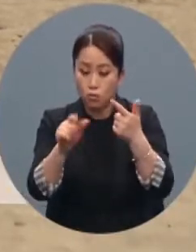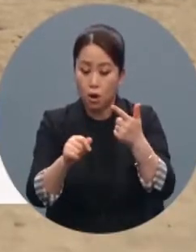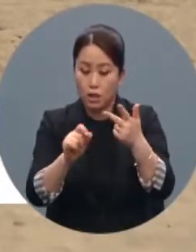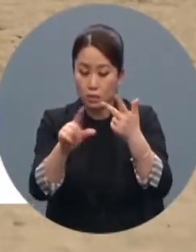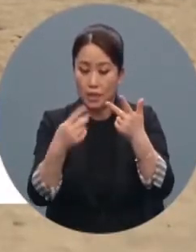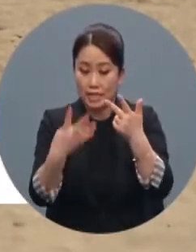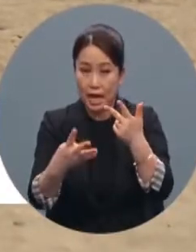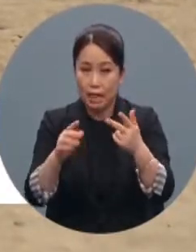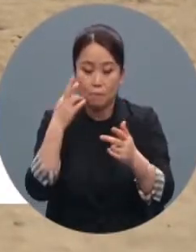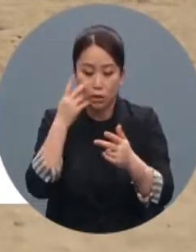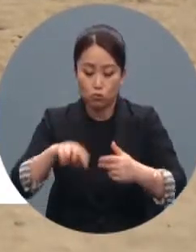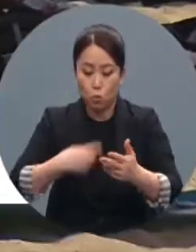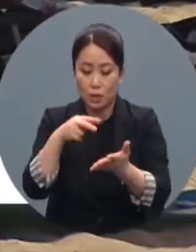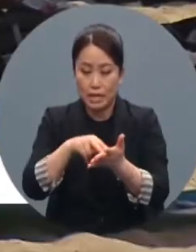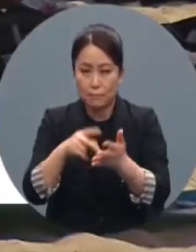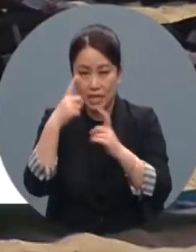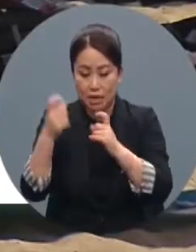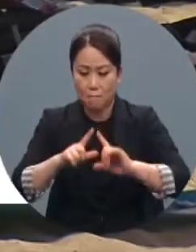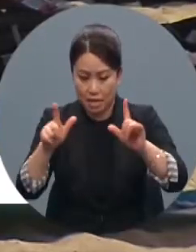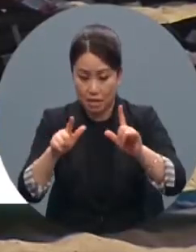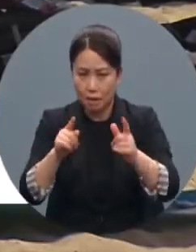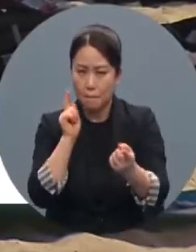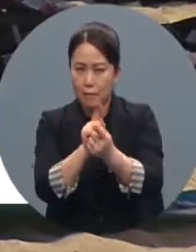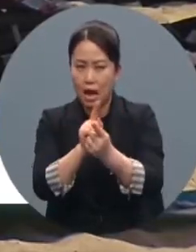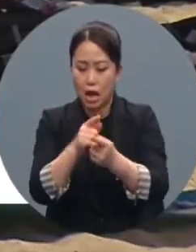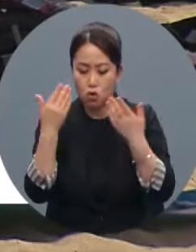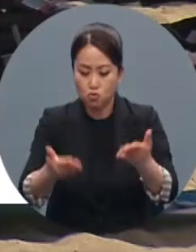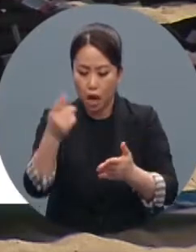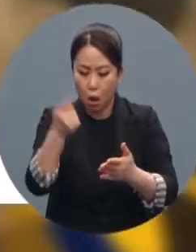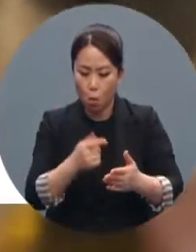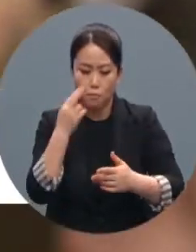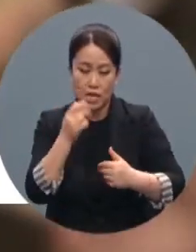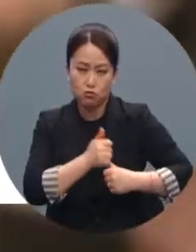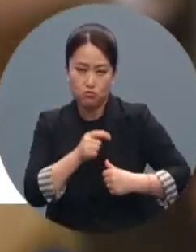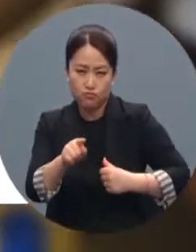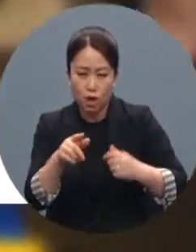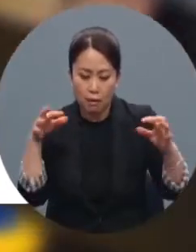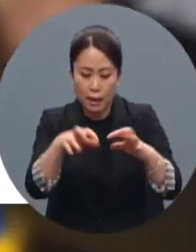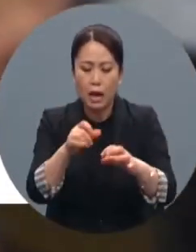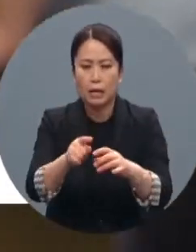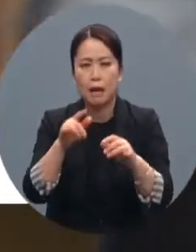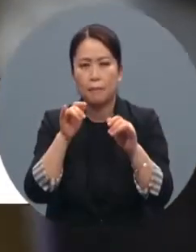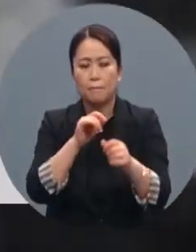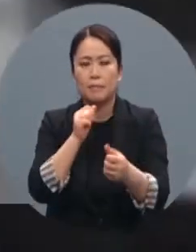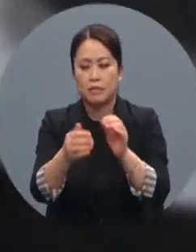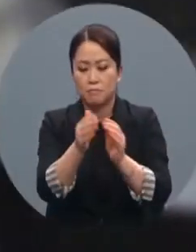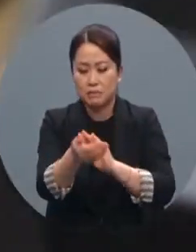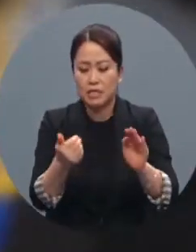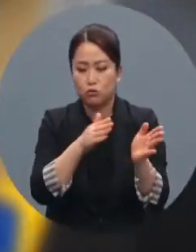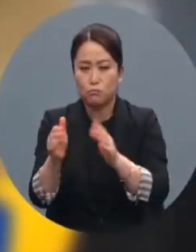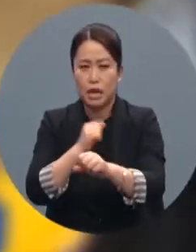미국 독립기념일을 맞아 휴가 나온 미군들이 몰릴 것에 대비해 해운대와 송정해수욕장은 예외적으로 모임 인원이